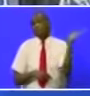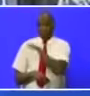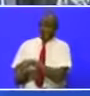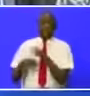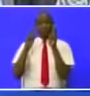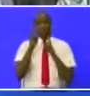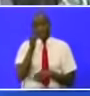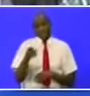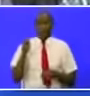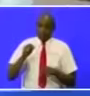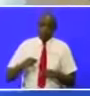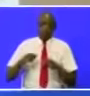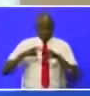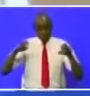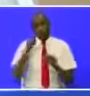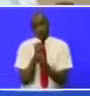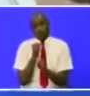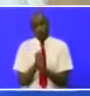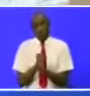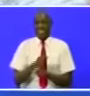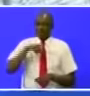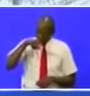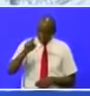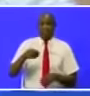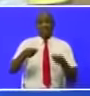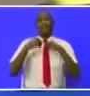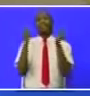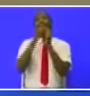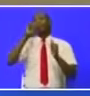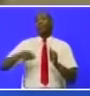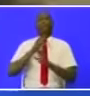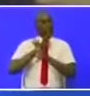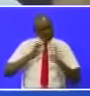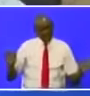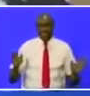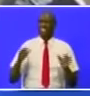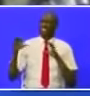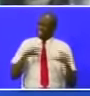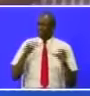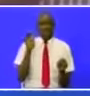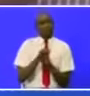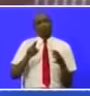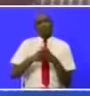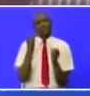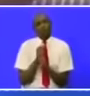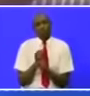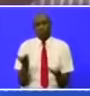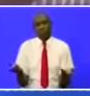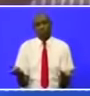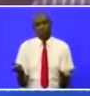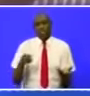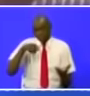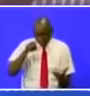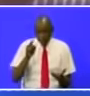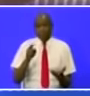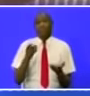humu ili kujikimu kimaisha. Anadai kuwa alipewa shilingi 10,000 pekee ambazo zilimpa tatizo kubwa kuanza maisha aliporejea Kisumu, kando